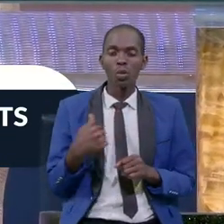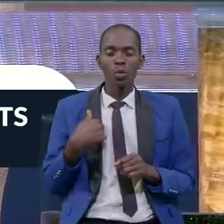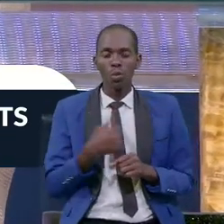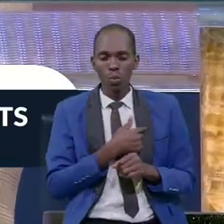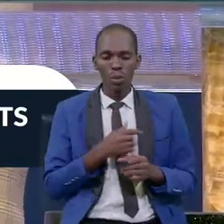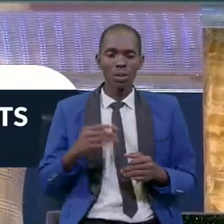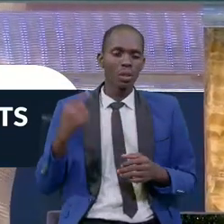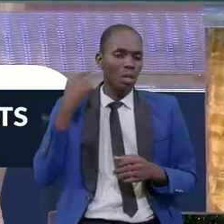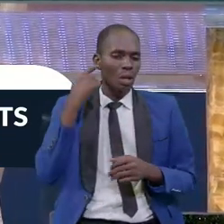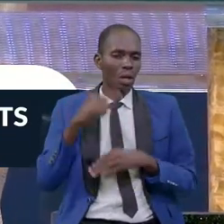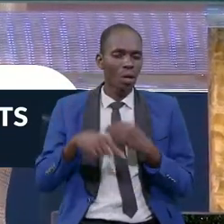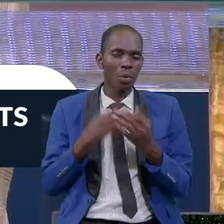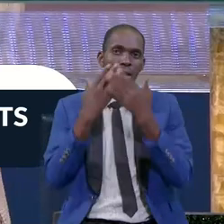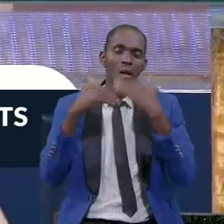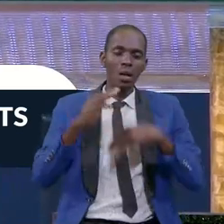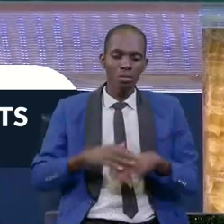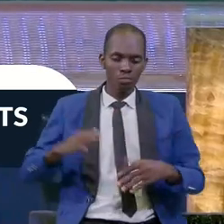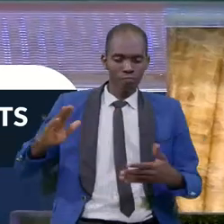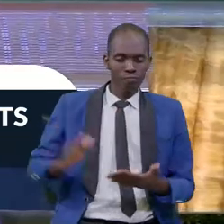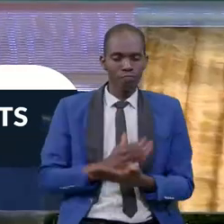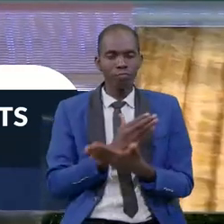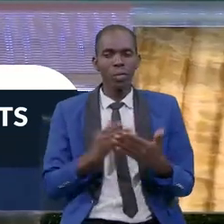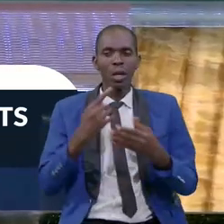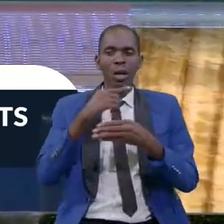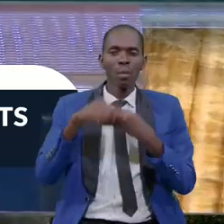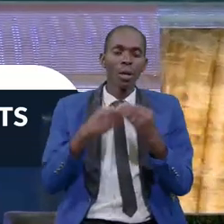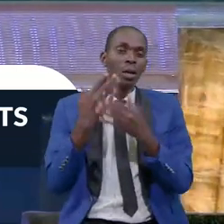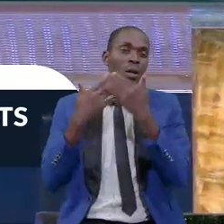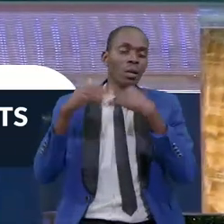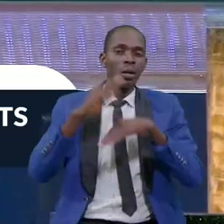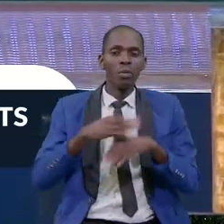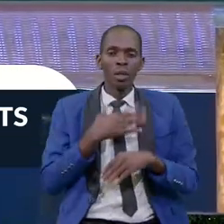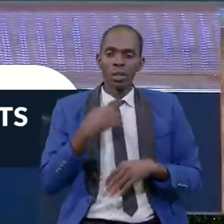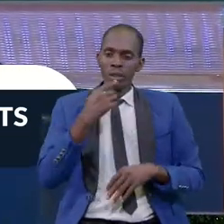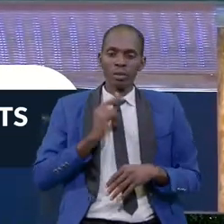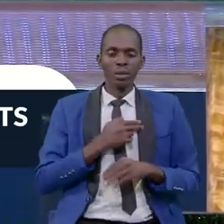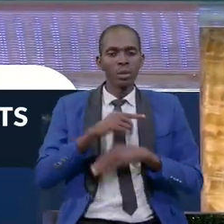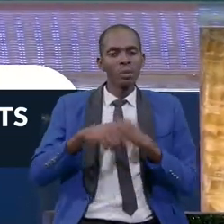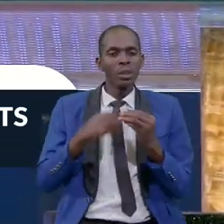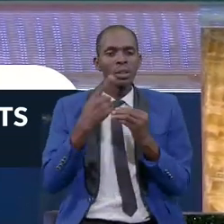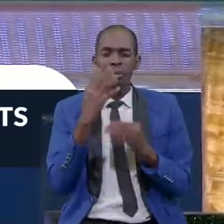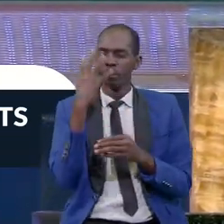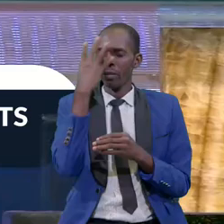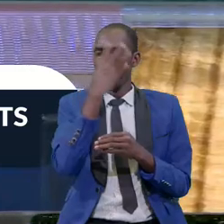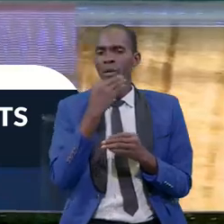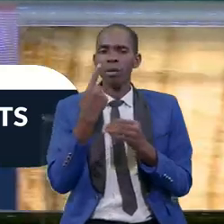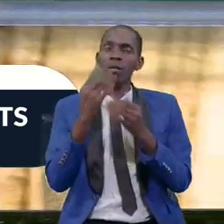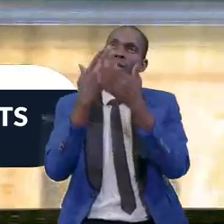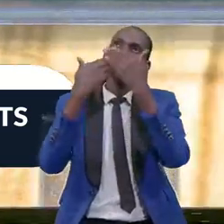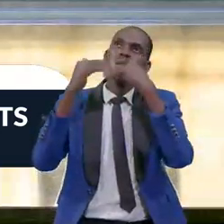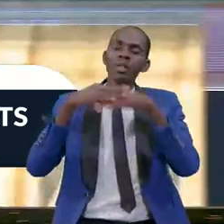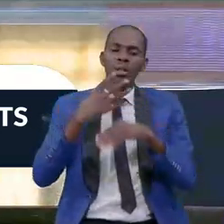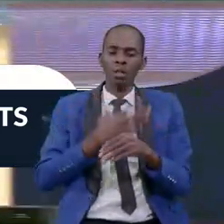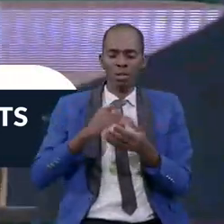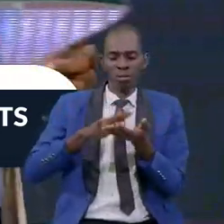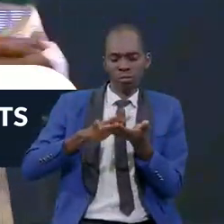des prédicateurs et qui ont parlé du ciel, ils ont chanté du ciel, ils ont parlé des anges et la beauté du ciel et la gloire du